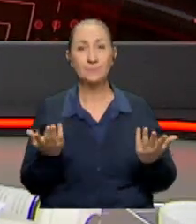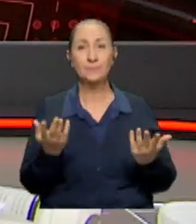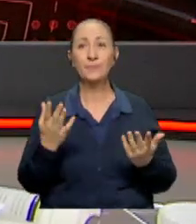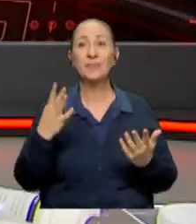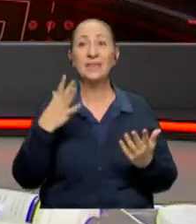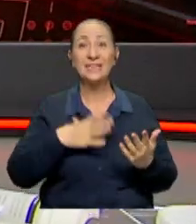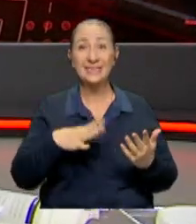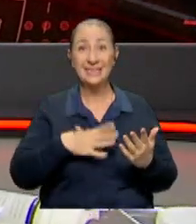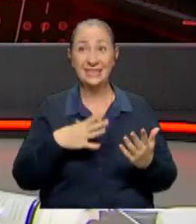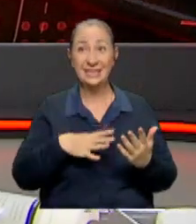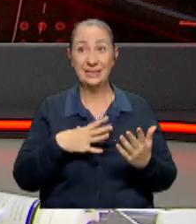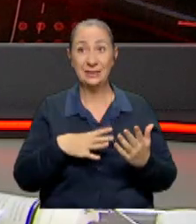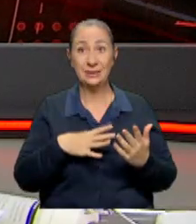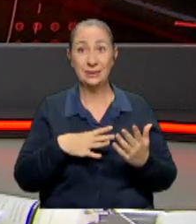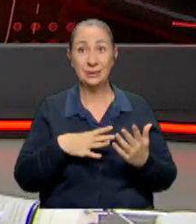istediği